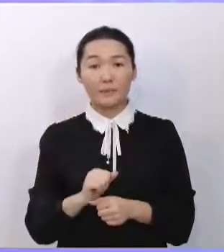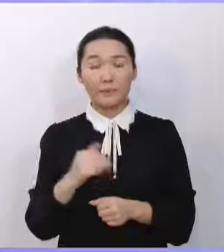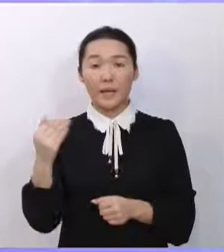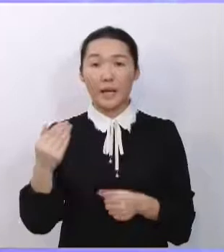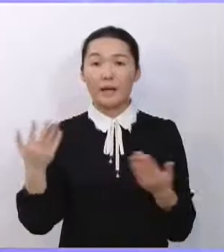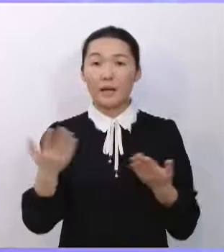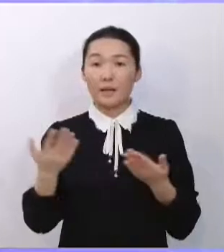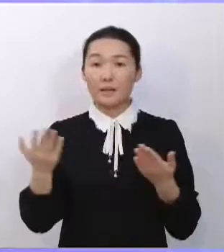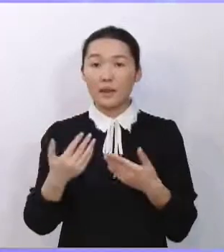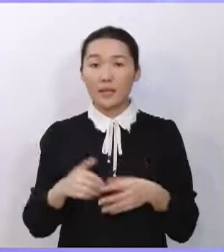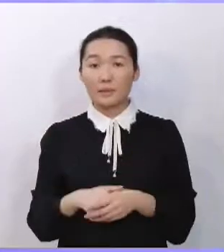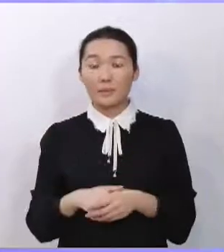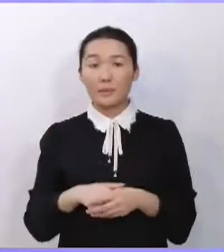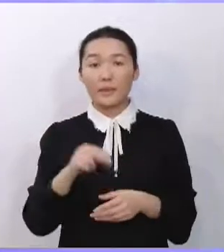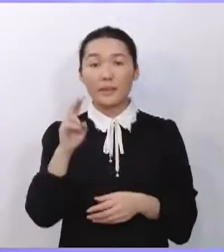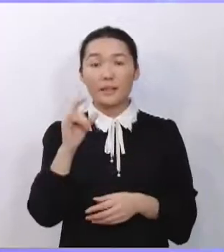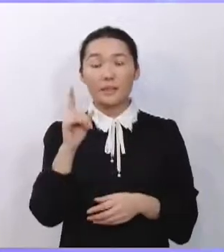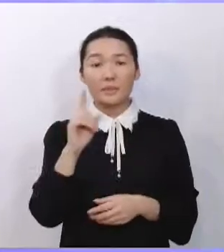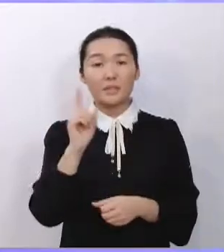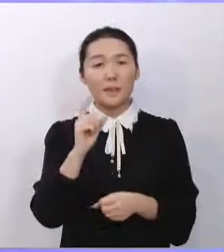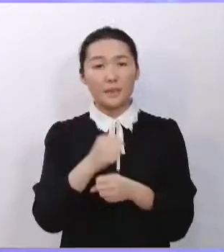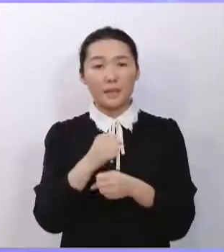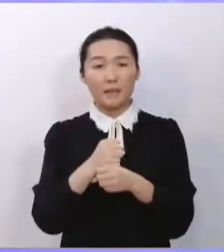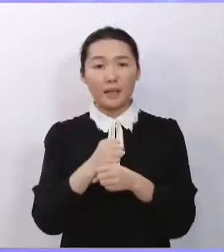кандай? Кымызды эмне кылат?